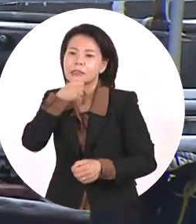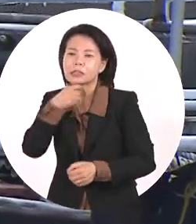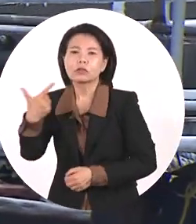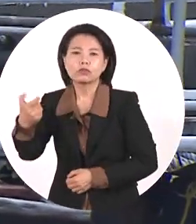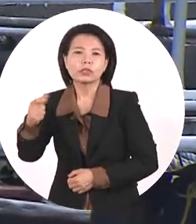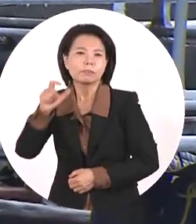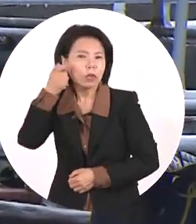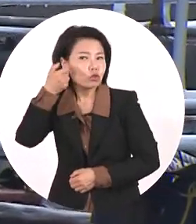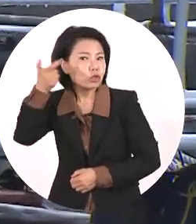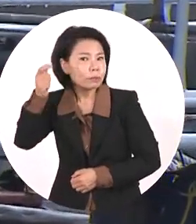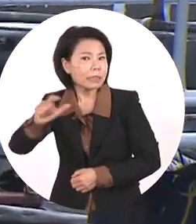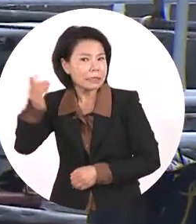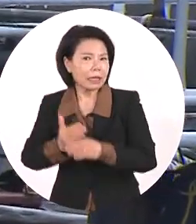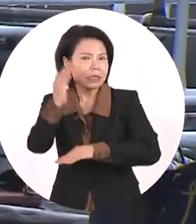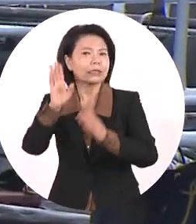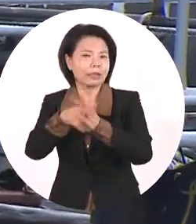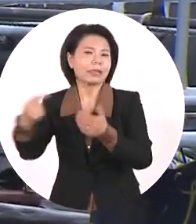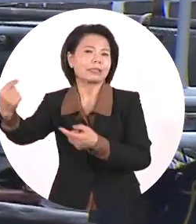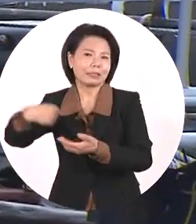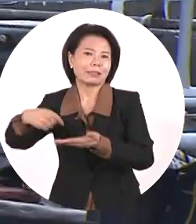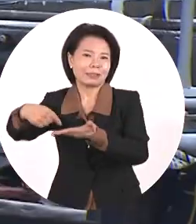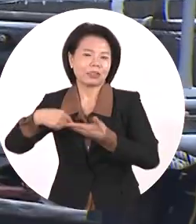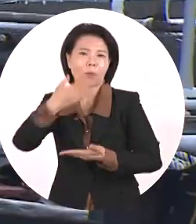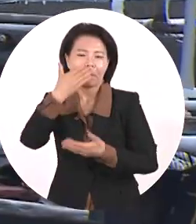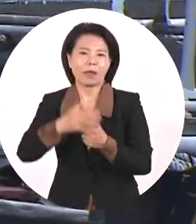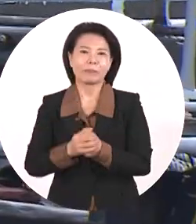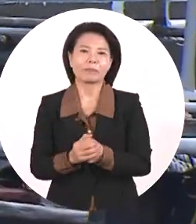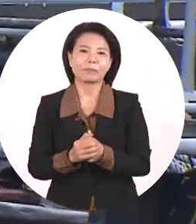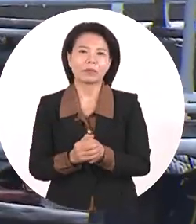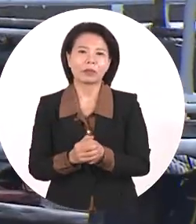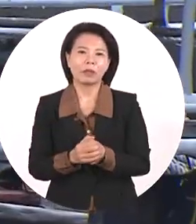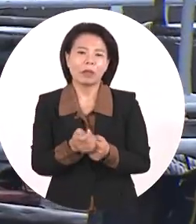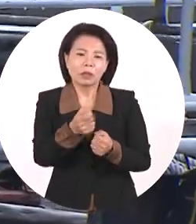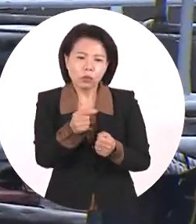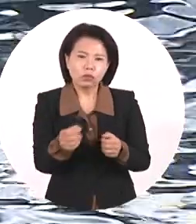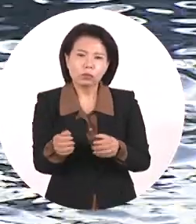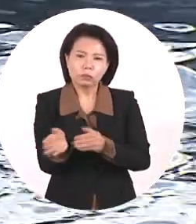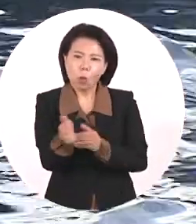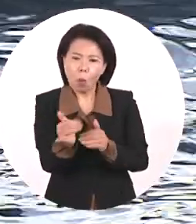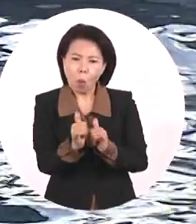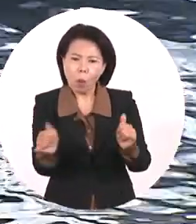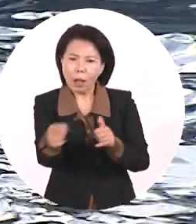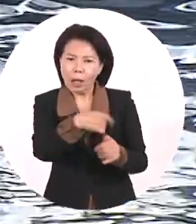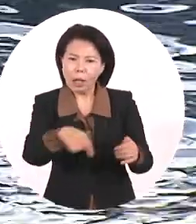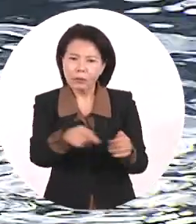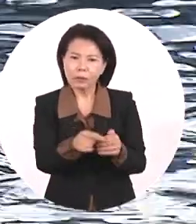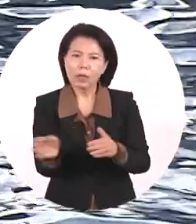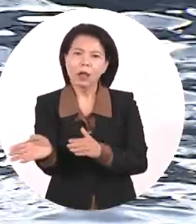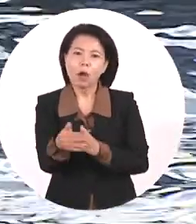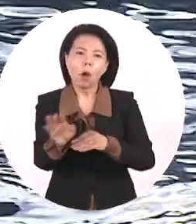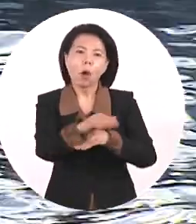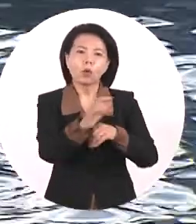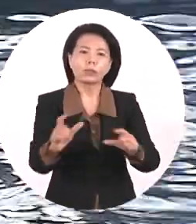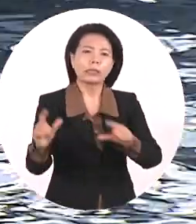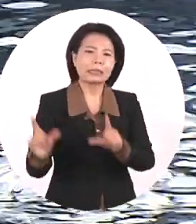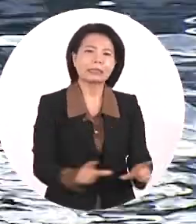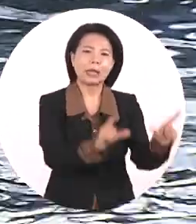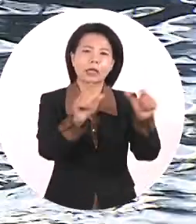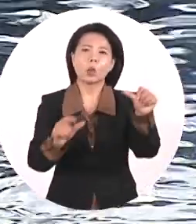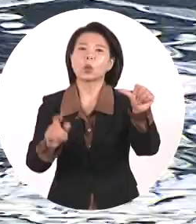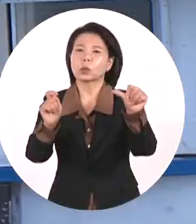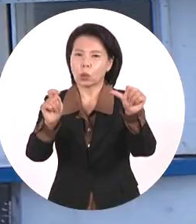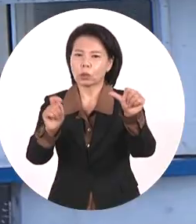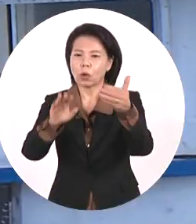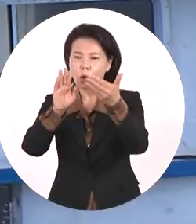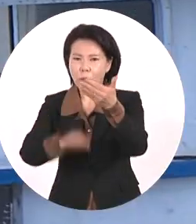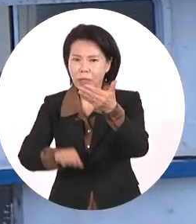또는 조업 실적 60일 이상인 경우 신청할 수 있습니다. 소규모 어가 직불금은 어촌에 거주하며